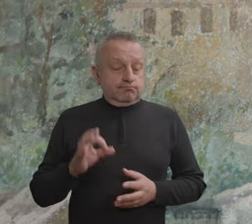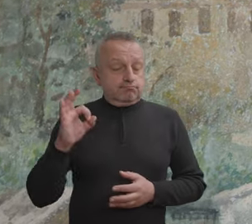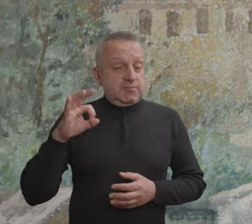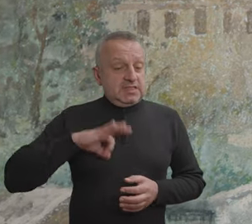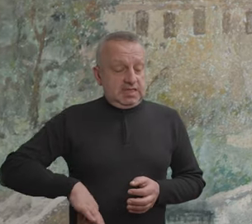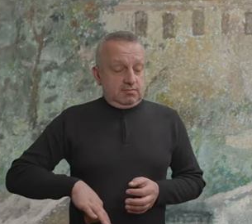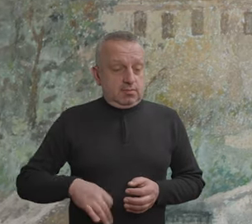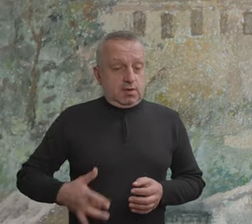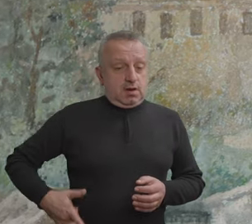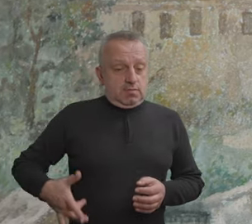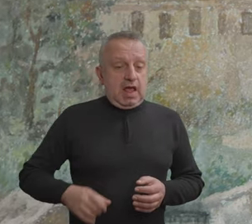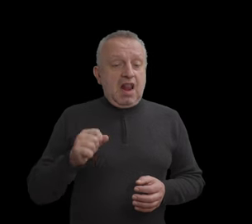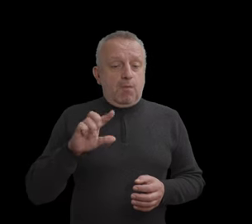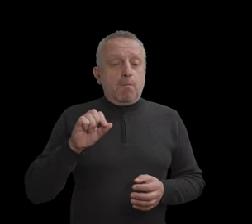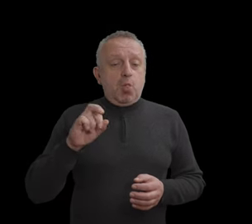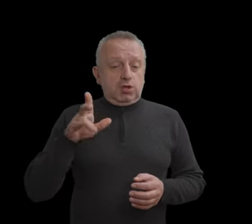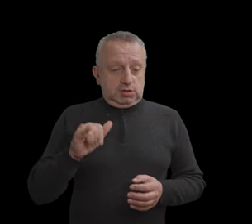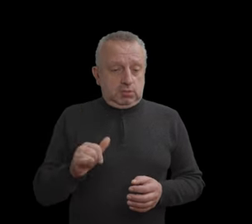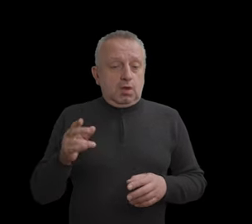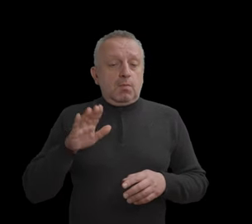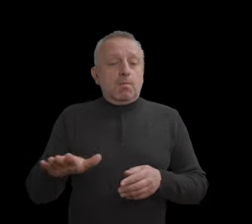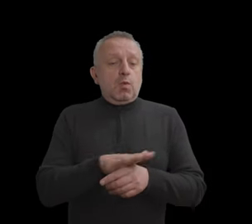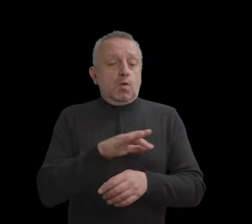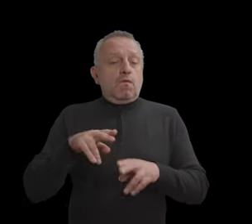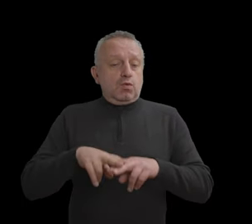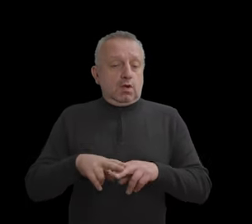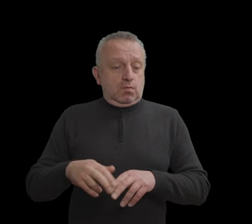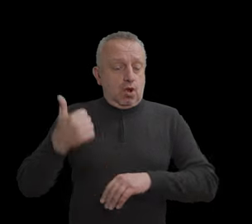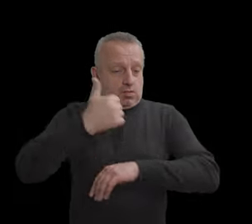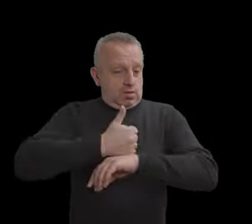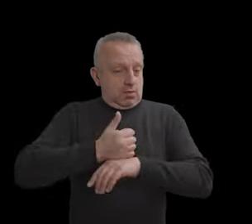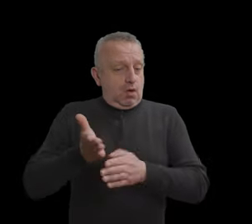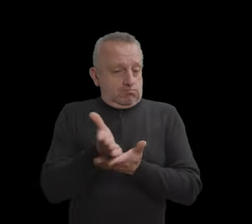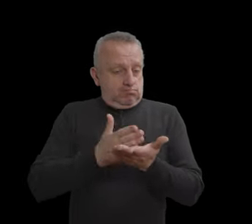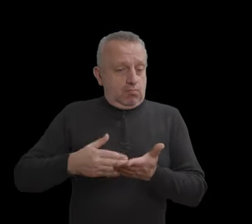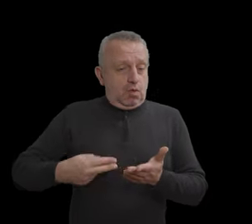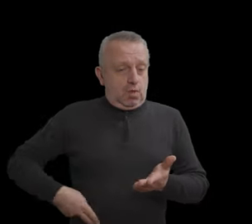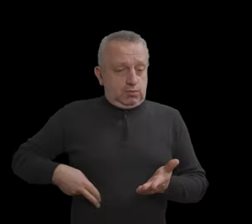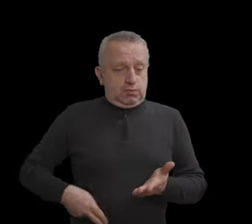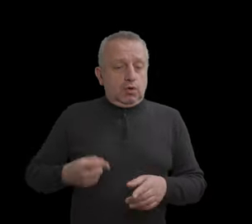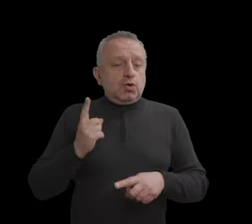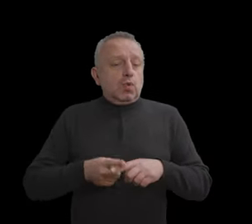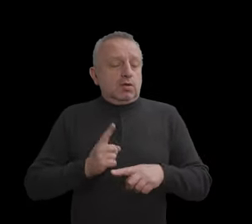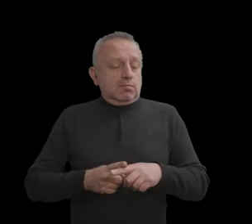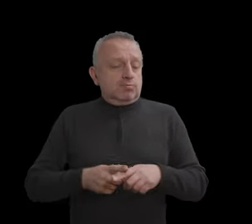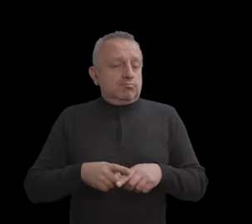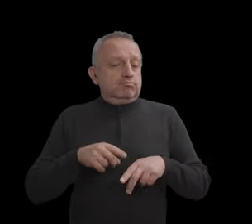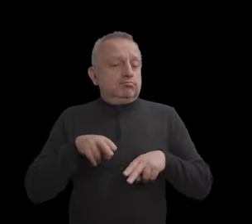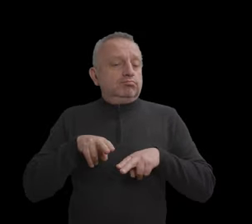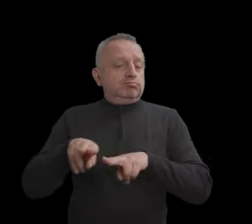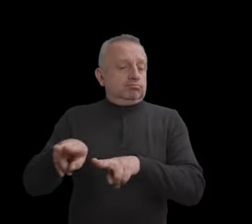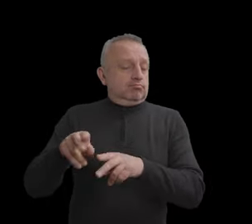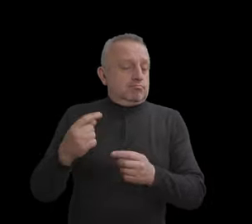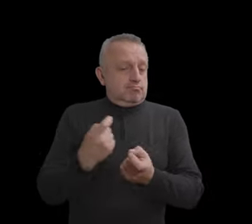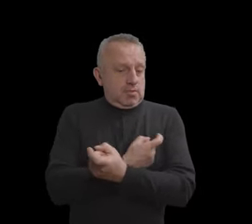Jego syn, Alfred Józef Potocki, drugi ordynat łańcucki, był nie tylko dobrym gospodarzem, podobnie jak jego ojciec, ale również